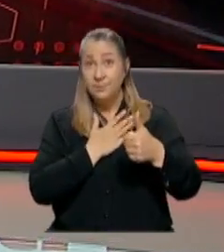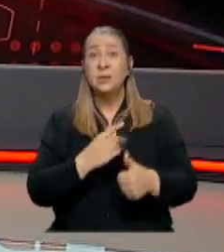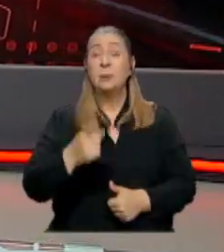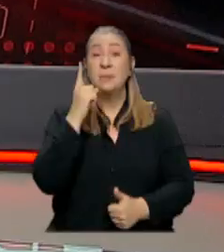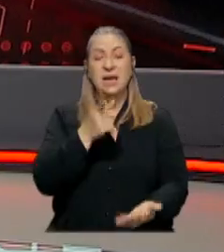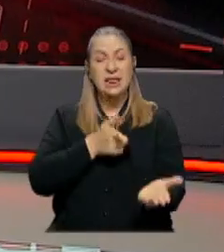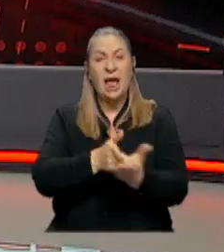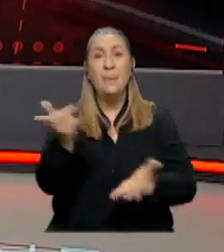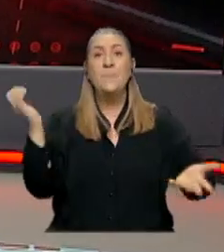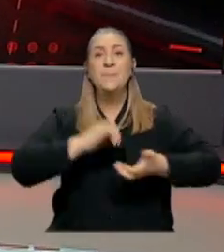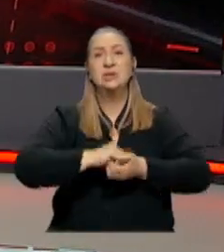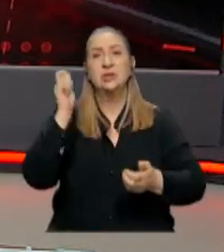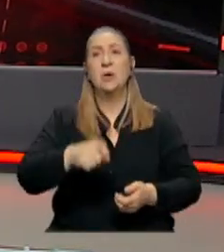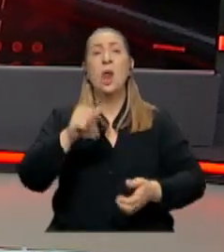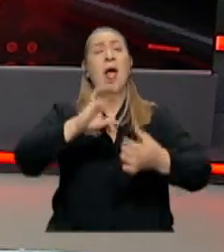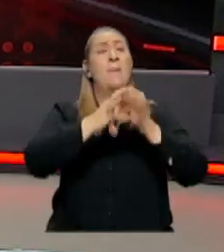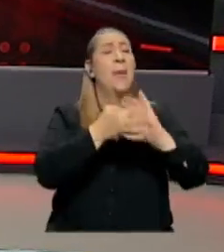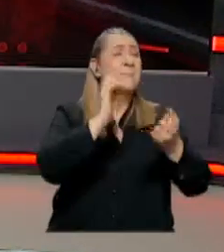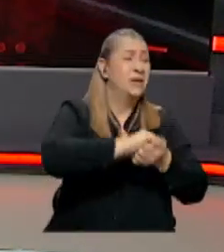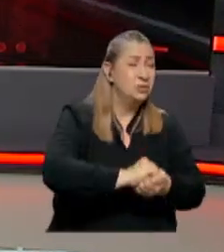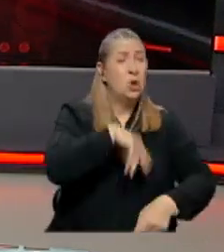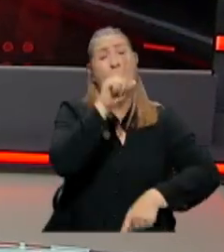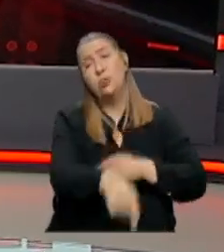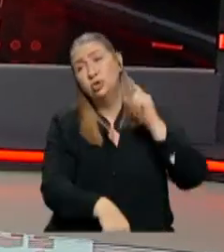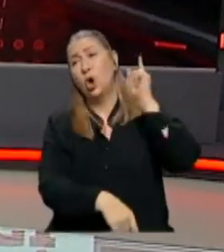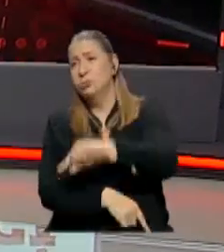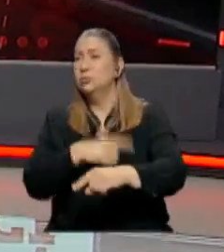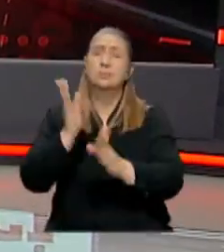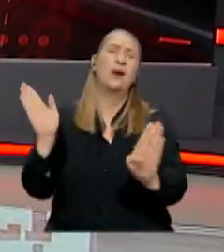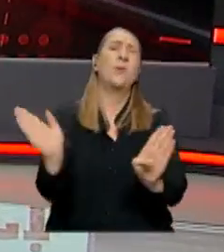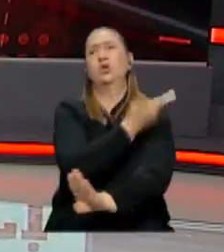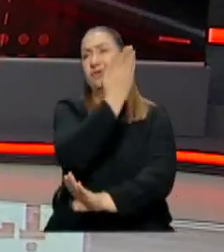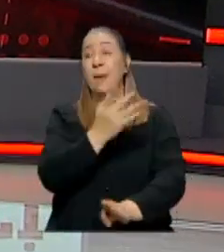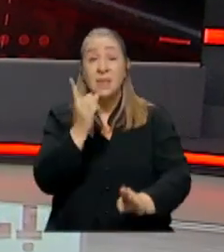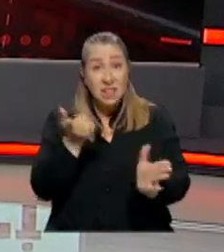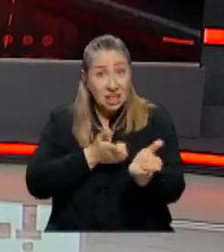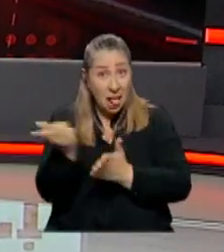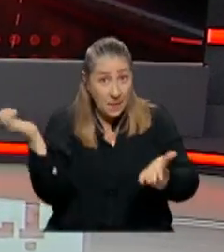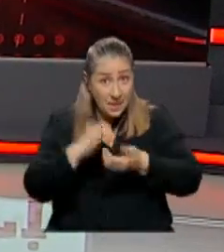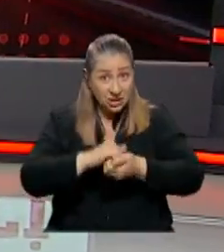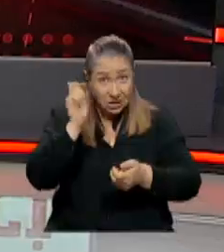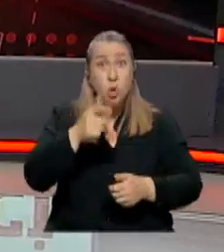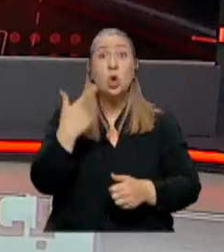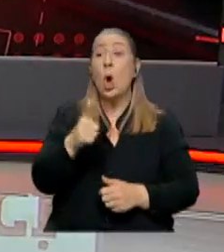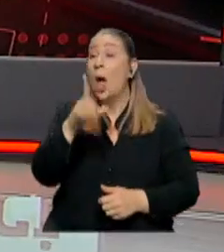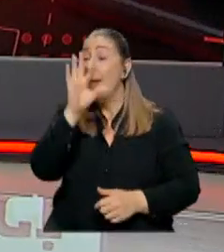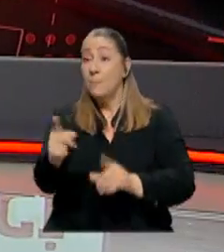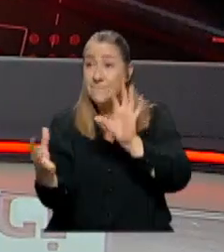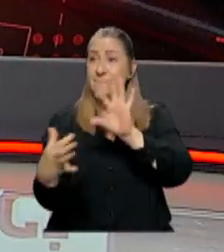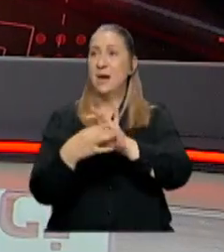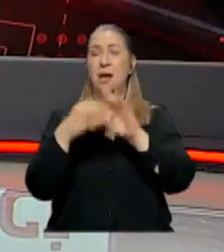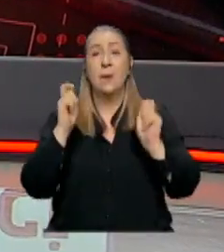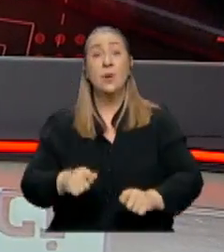Bir tarım barışı yapın. Öyle emlak barışıymış bilmem neymiş bunları boş verin. Bir tarım barışı yapın ve bunu köylüyle yapın. Ve bu